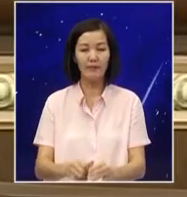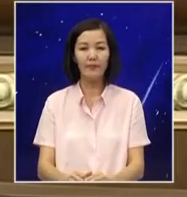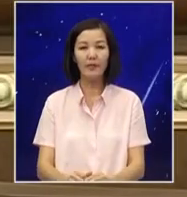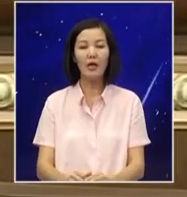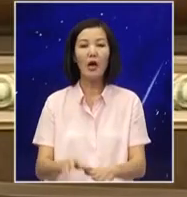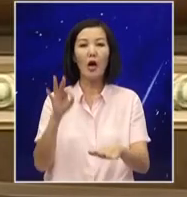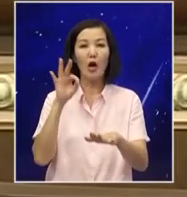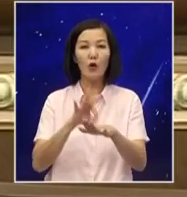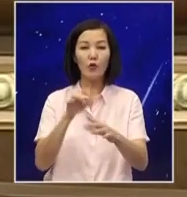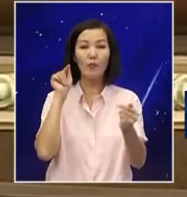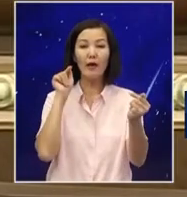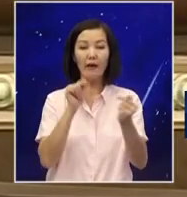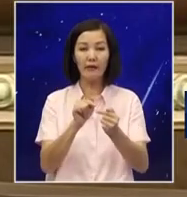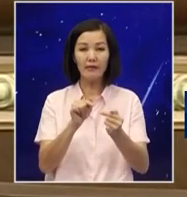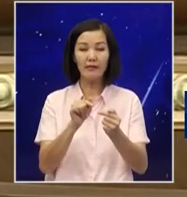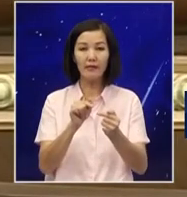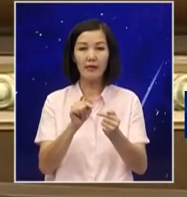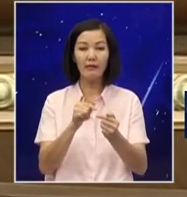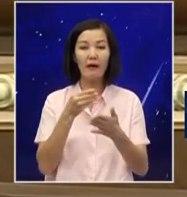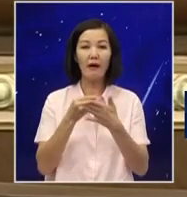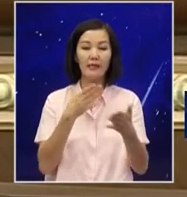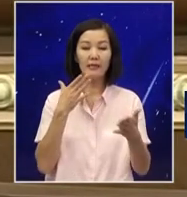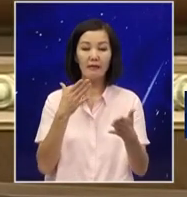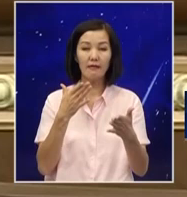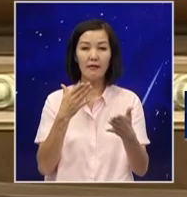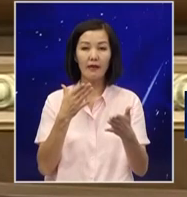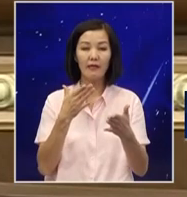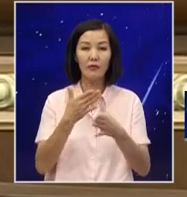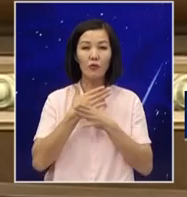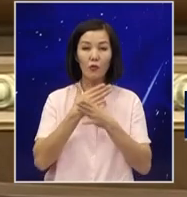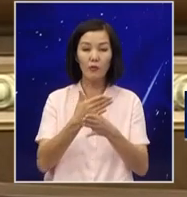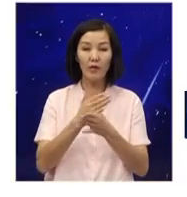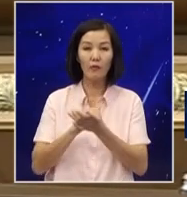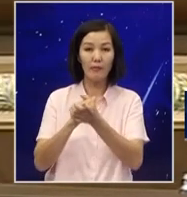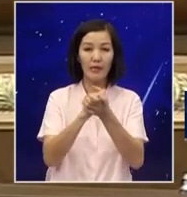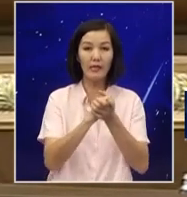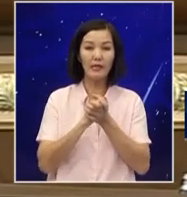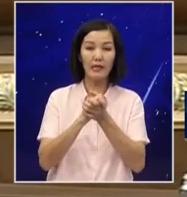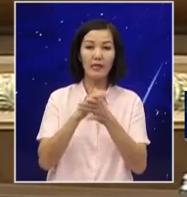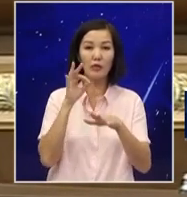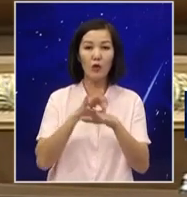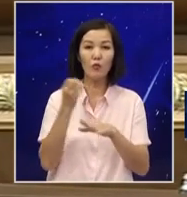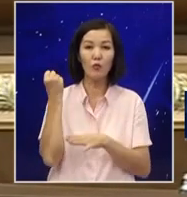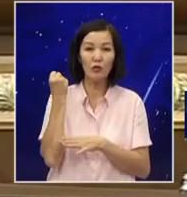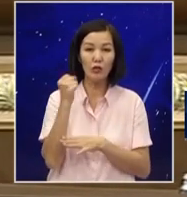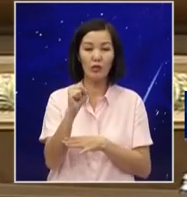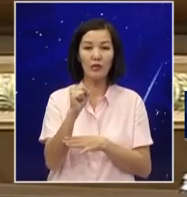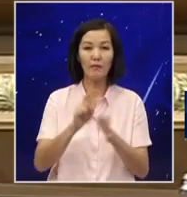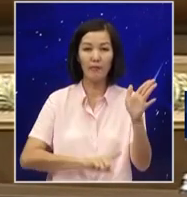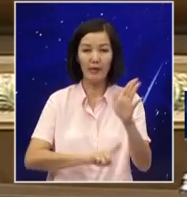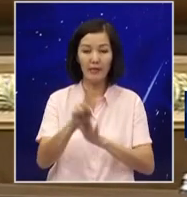Міндетпен күрес дана халқымызға тән асыл қасиеттердің арқасында жүзеге асты. Дәрігерлерге, құқық